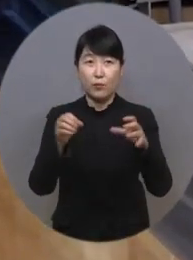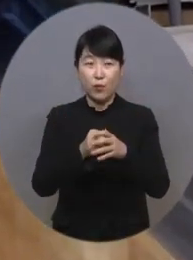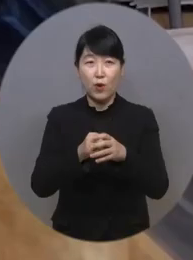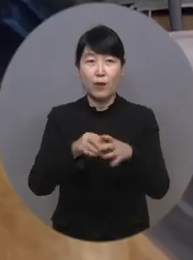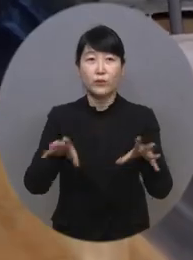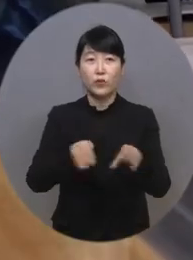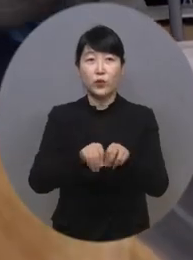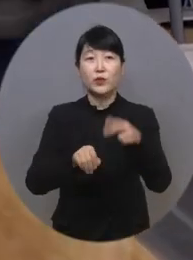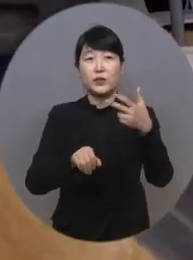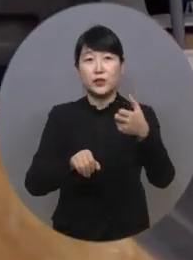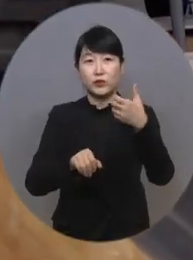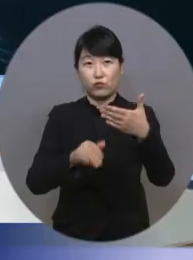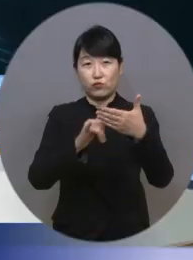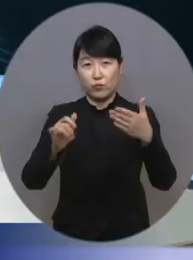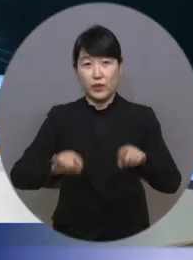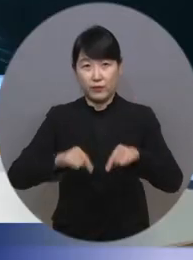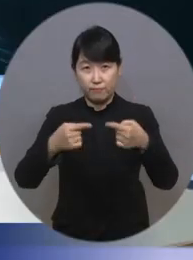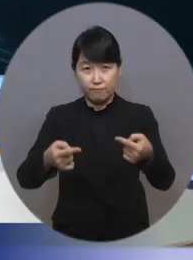79명이 참가했습니다.